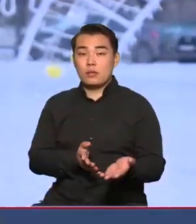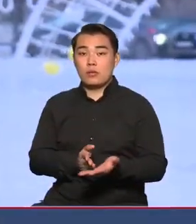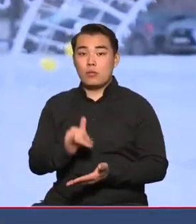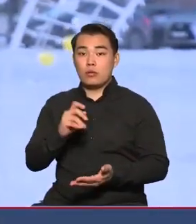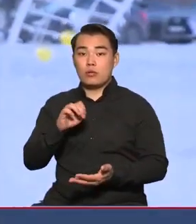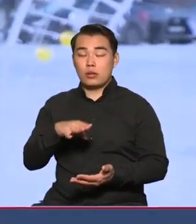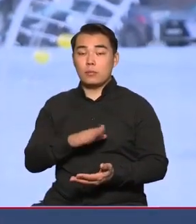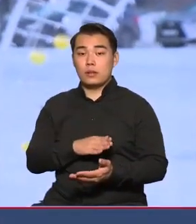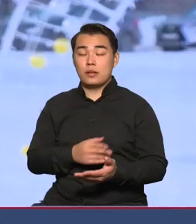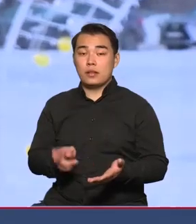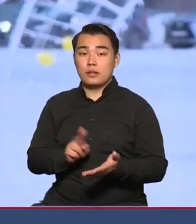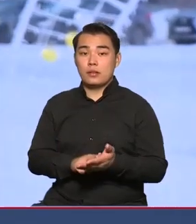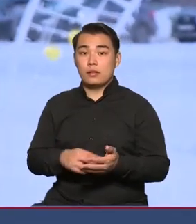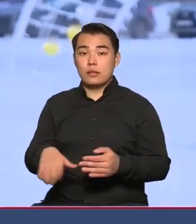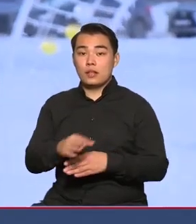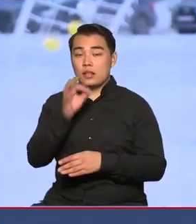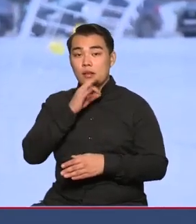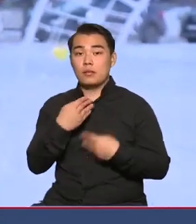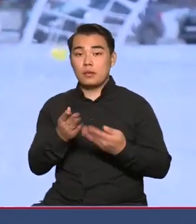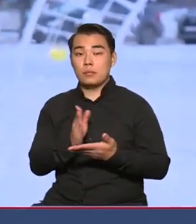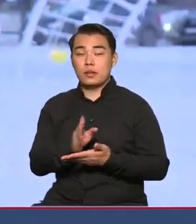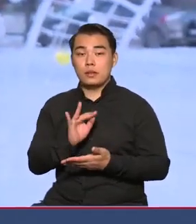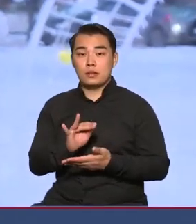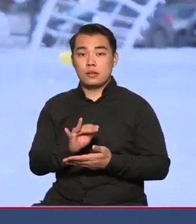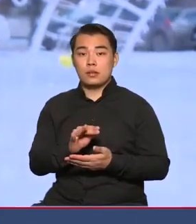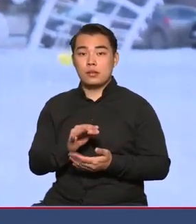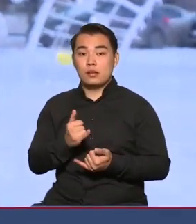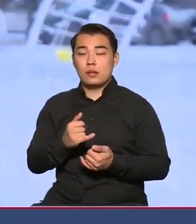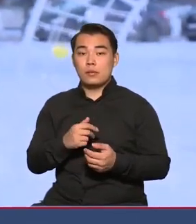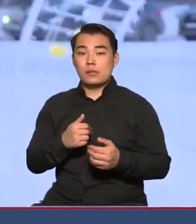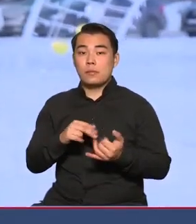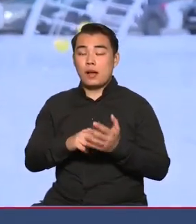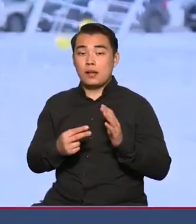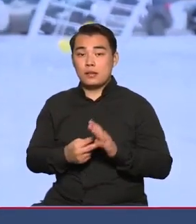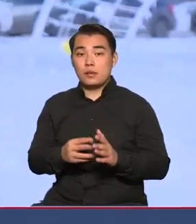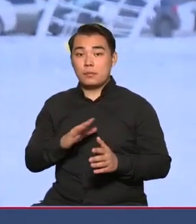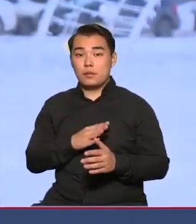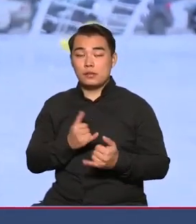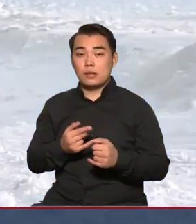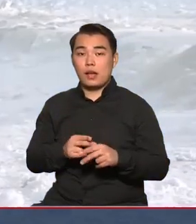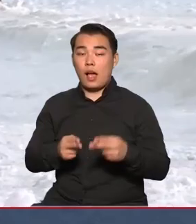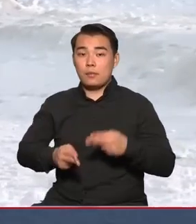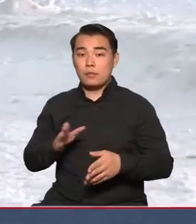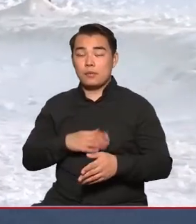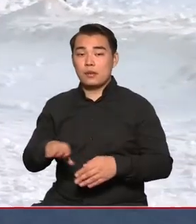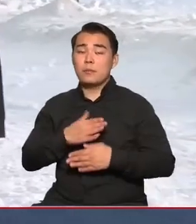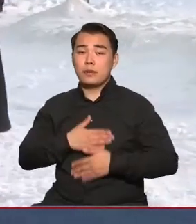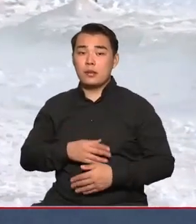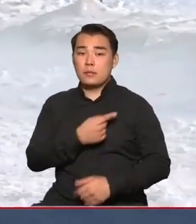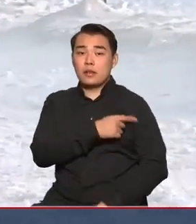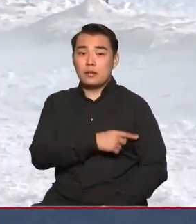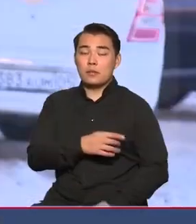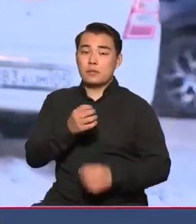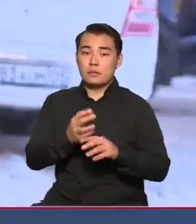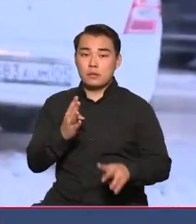учеттамын, дәрілерім береді. Одан кейін портал менде операцияға жаттым. Көңілім толады. Дәрігерлерге кезек күтесің,